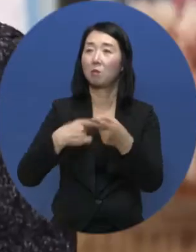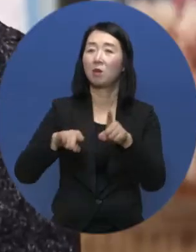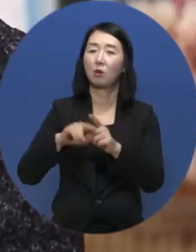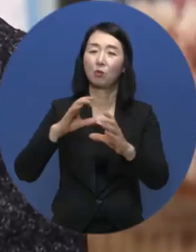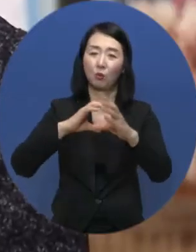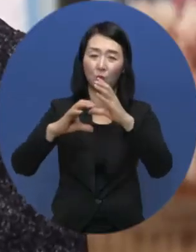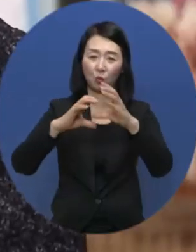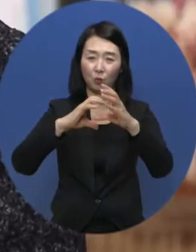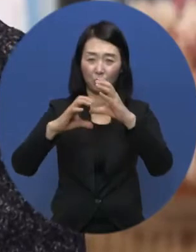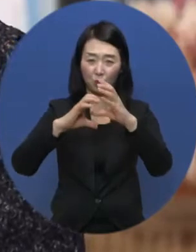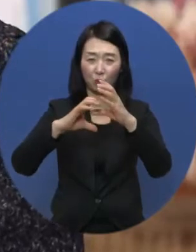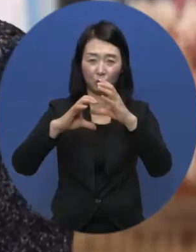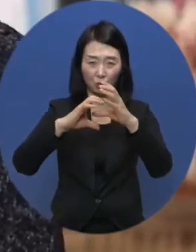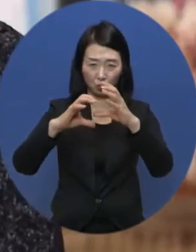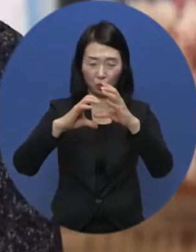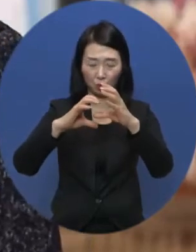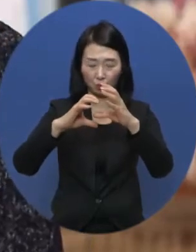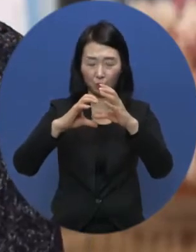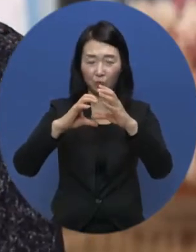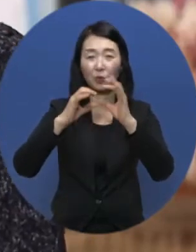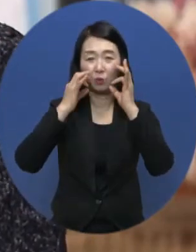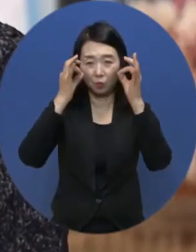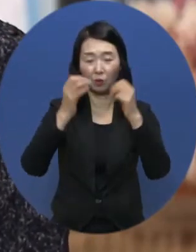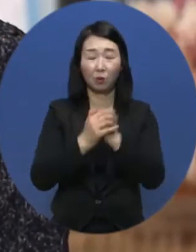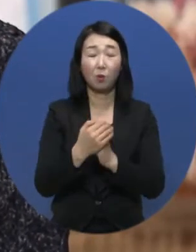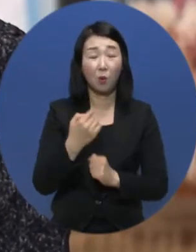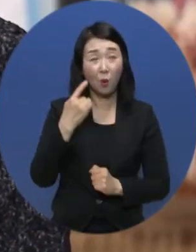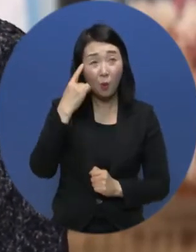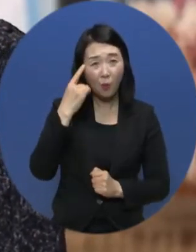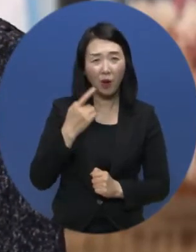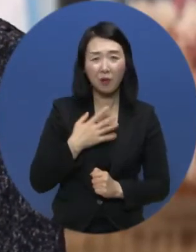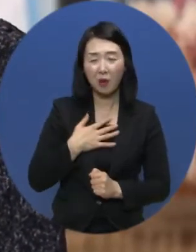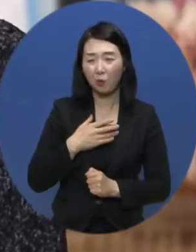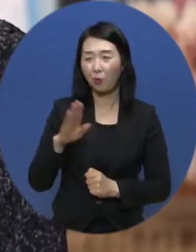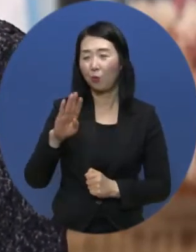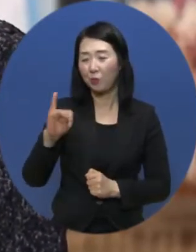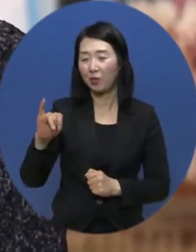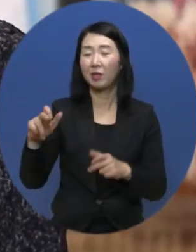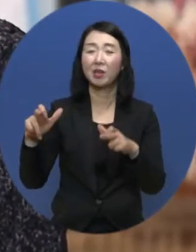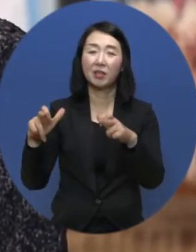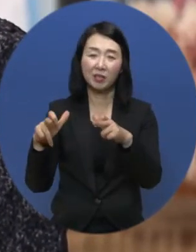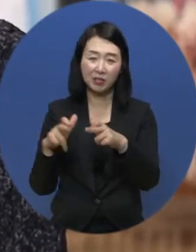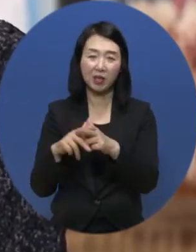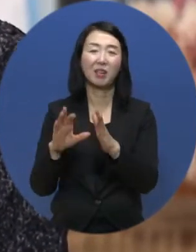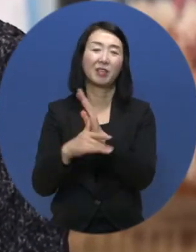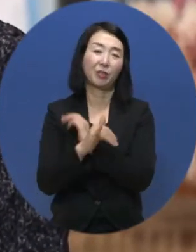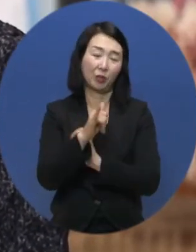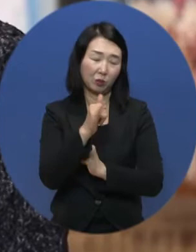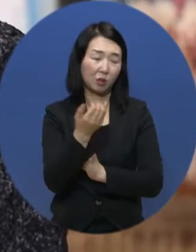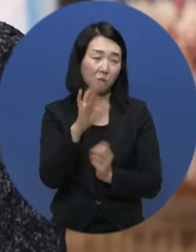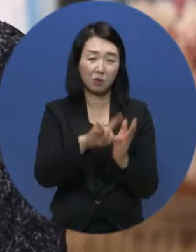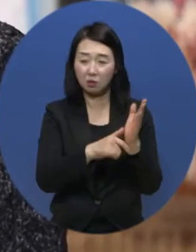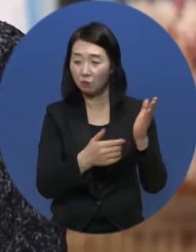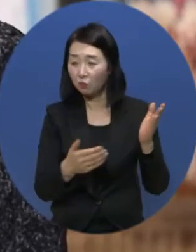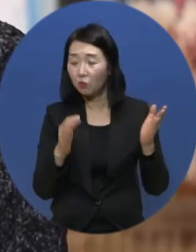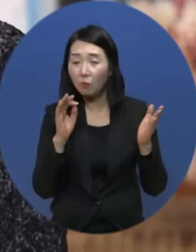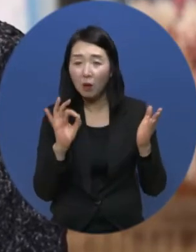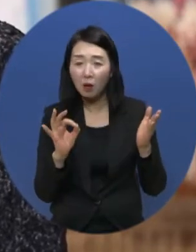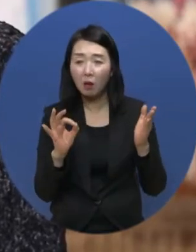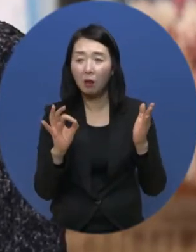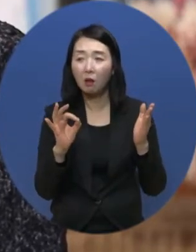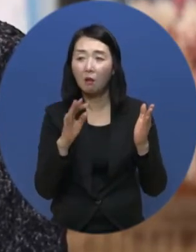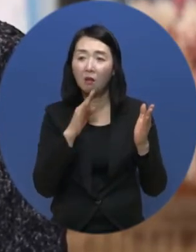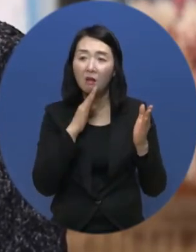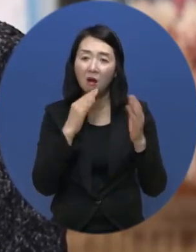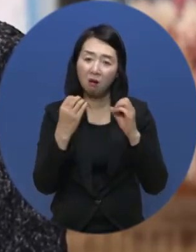저도 뭐 비장애인 시절을 겪었기 때문에요. 근데 시간이 지나면서 그런 관점이 정답이